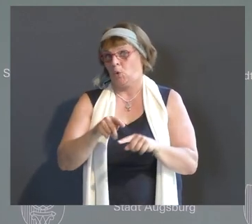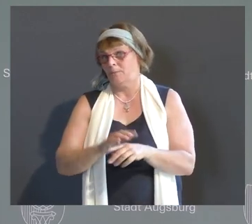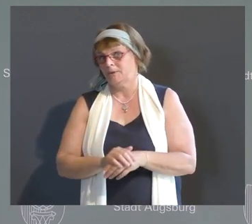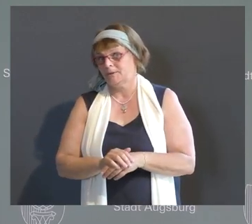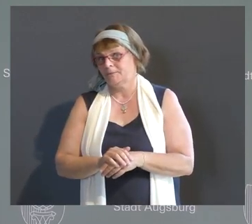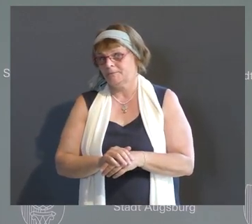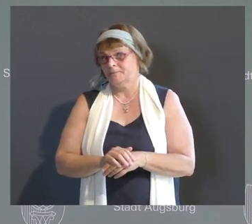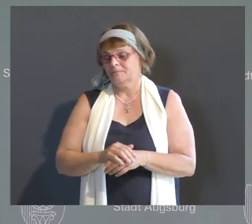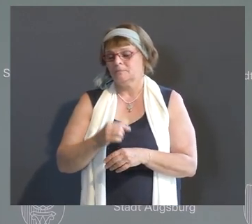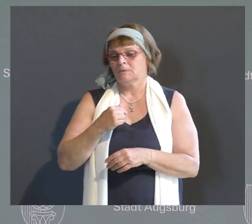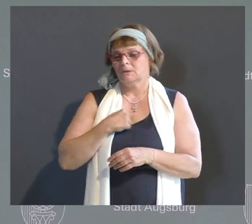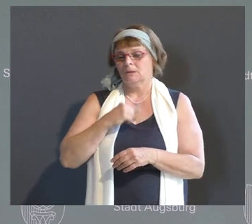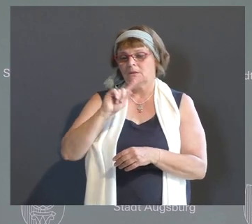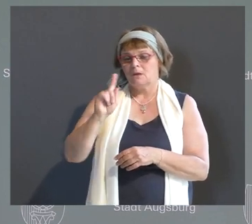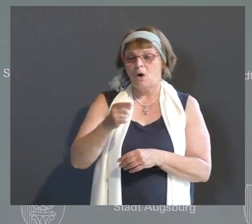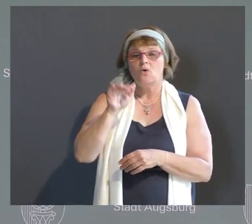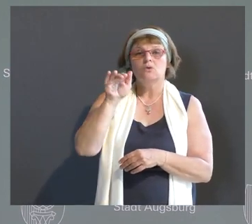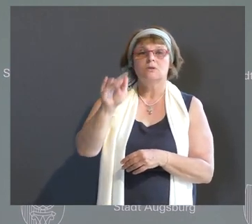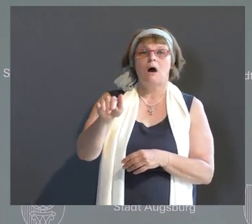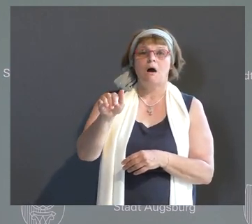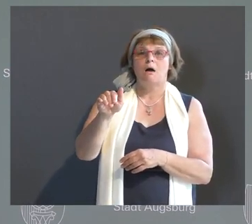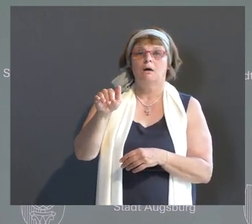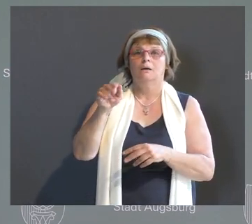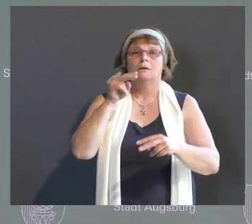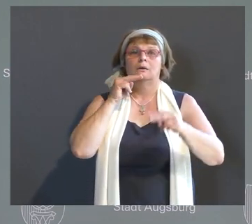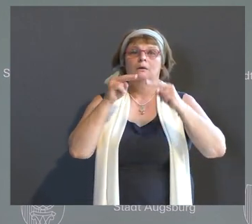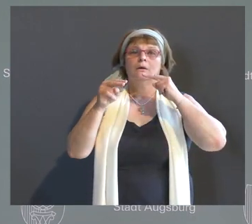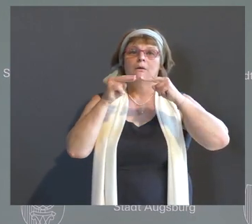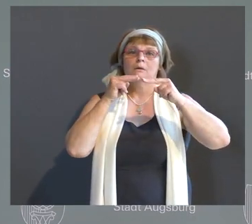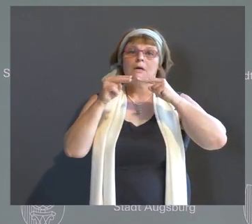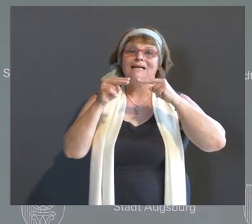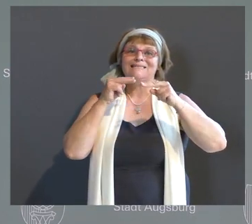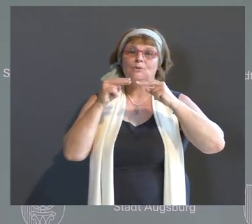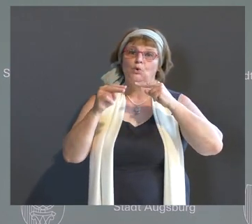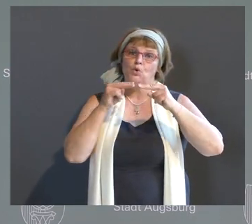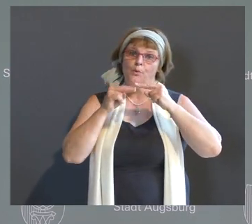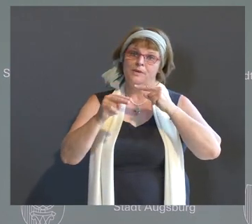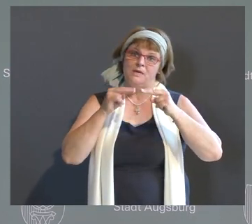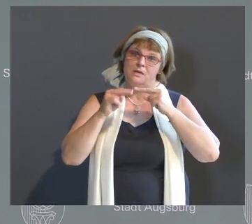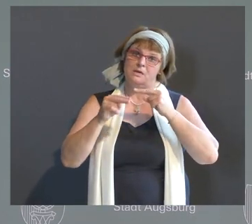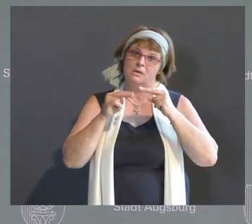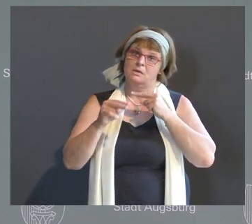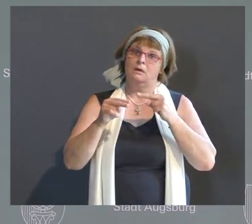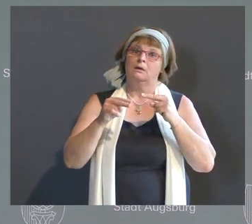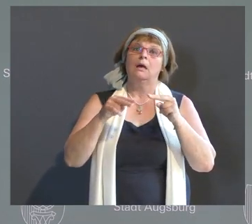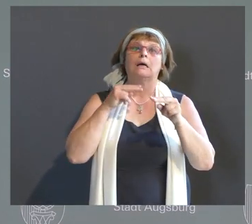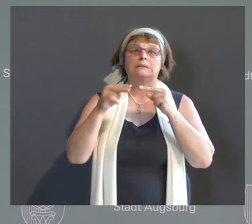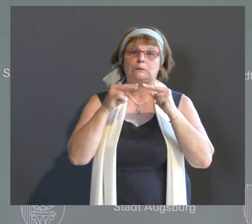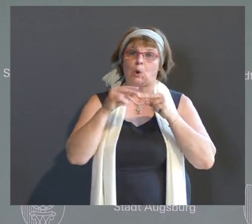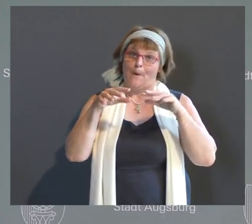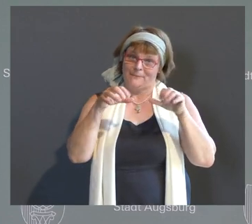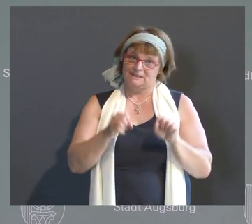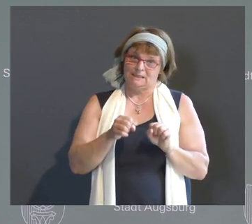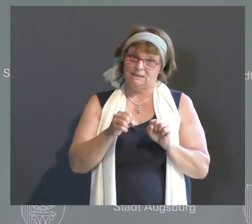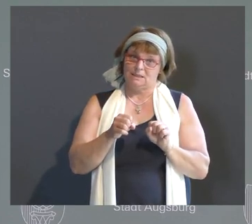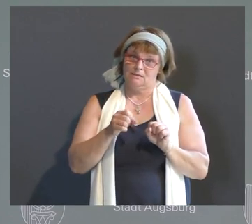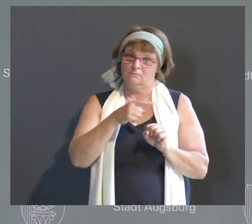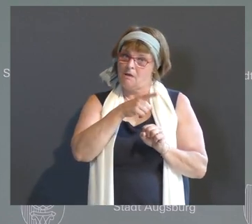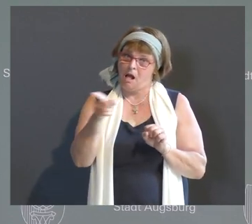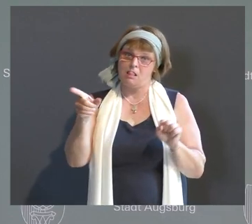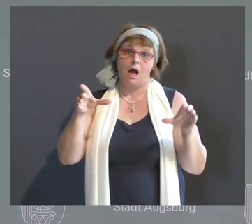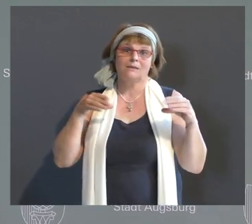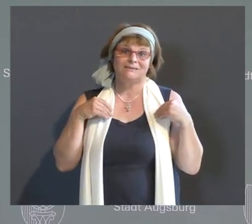mich auch bei der Gastronomie bedanken, die sowohl das To-Go-Verkaufsverbot ab 22 Uhr als auch die Sperrzeit